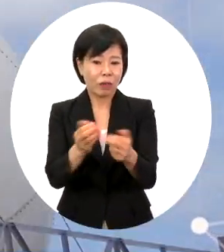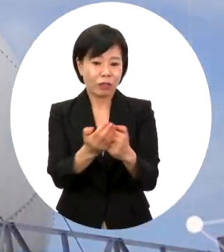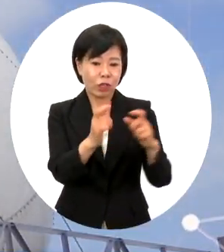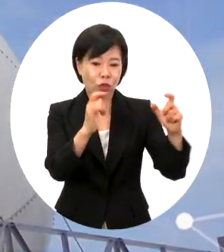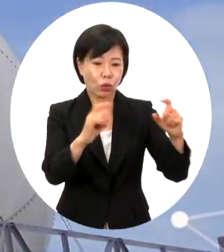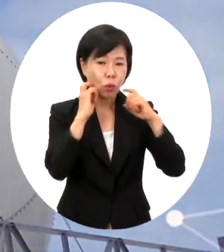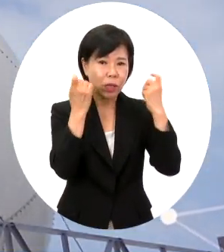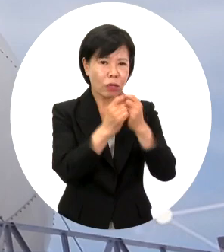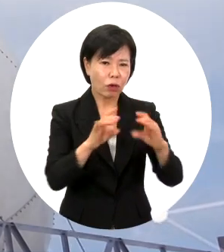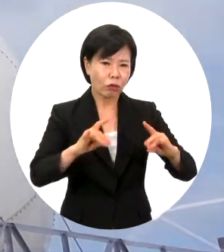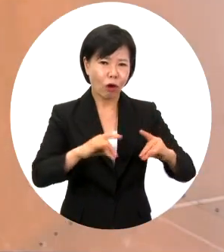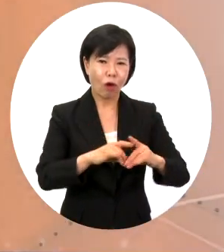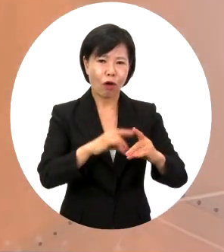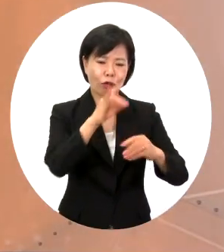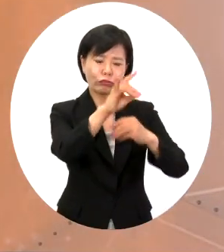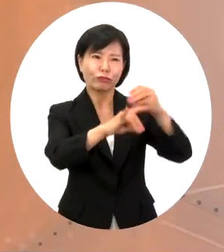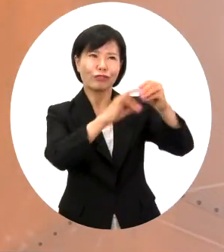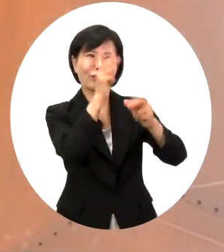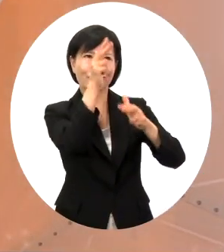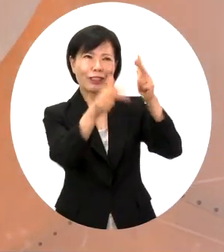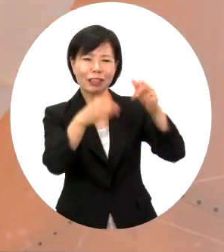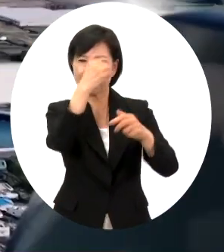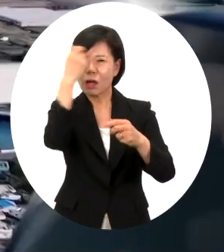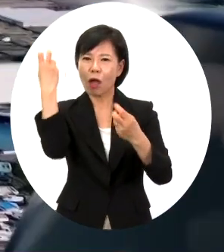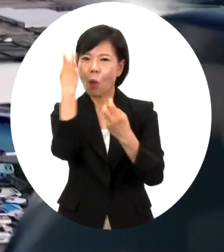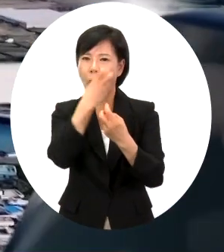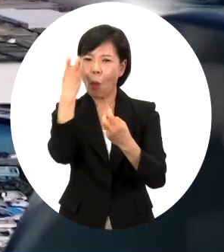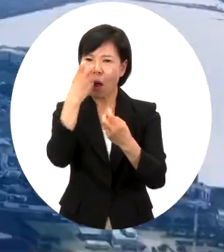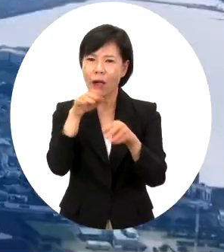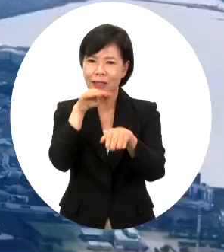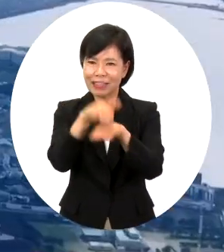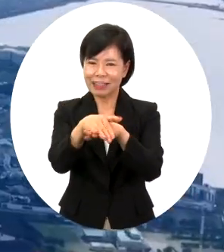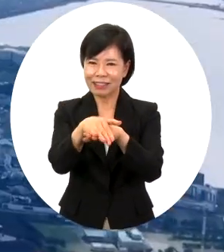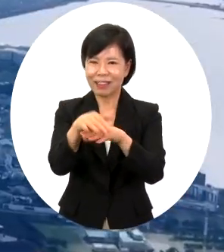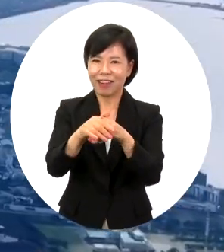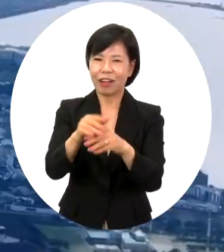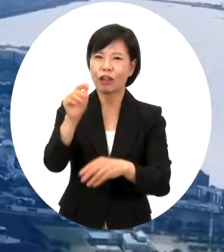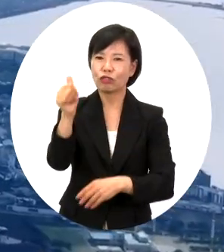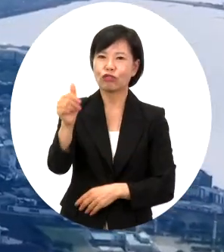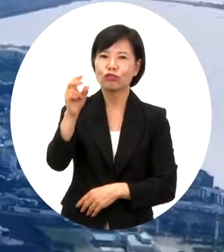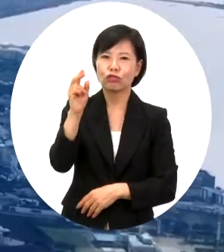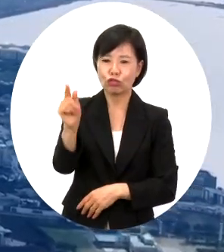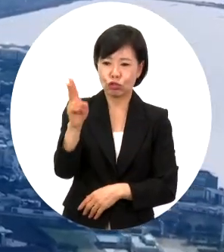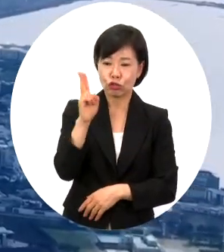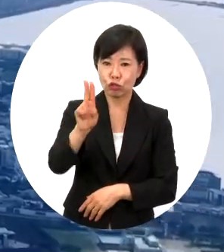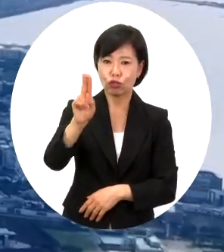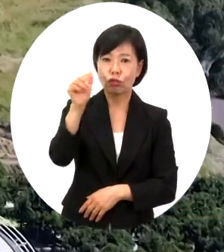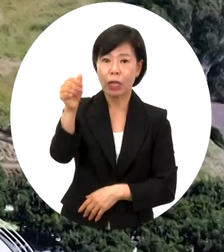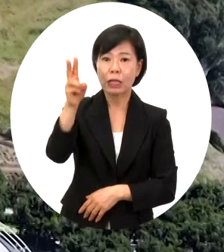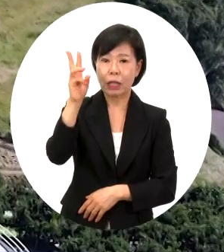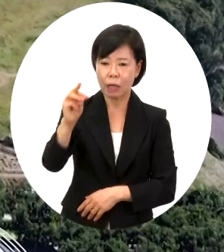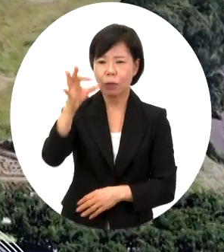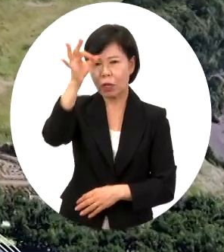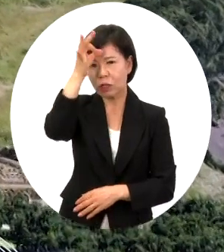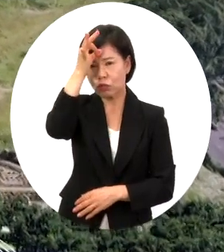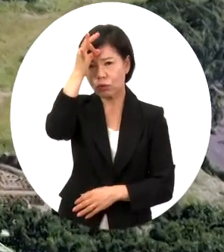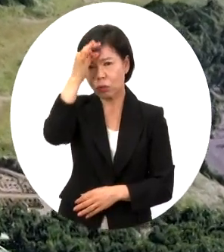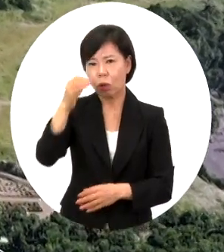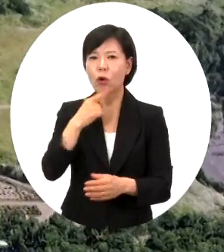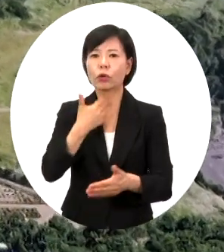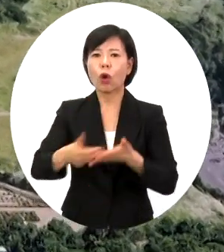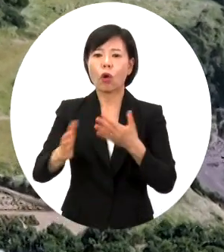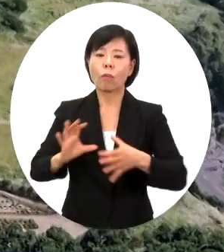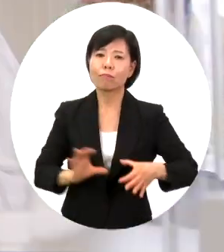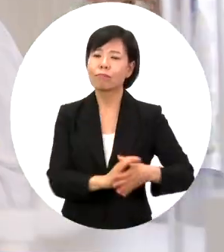특히 제주는 민간 우주산업, 관광형 UAM 등의 첨단 분야를 중심으로 아태 지역 청년들과 기술과